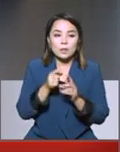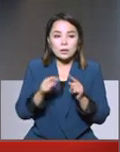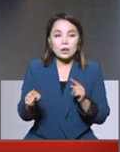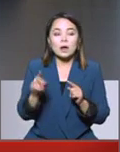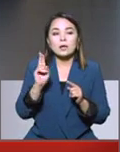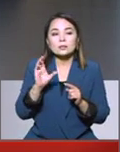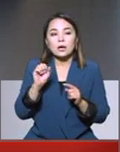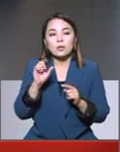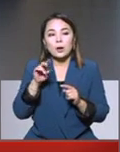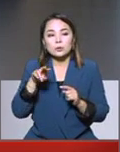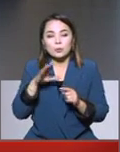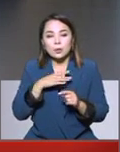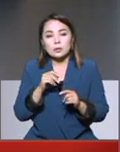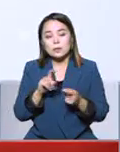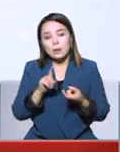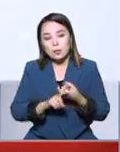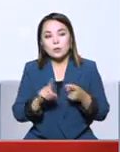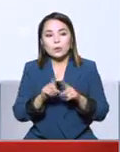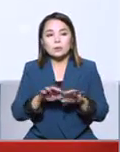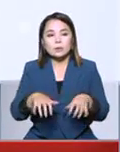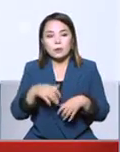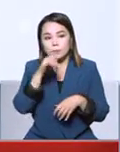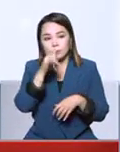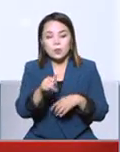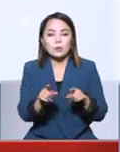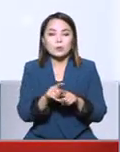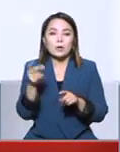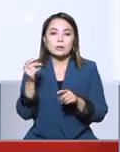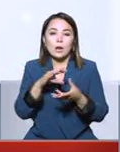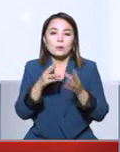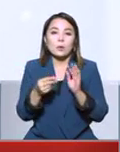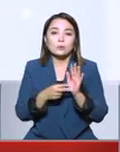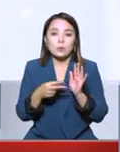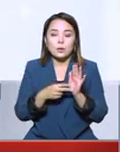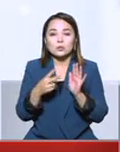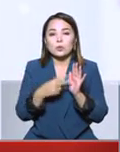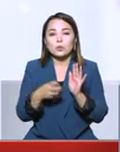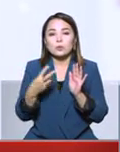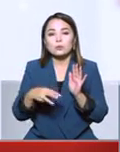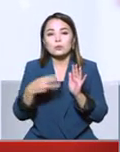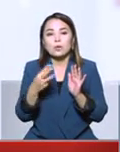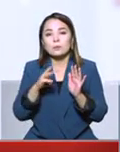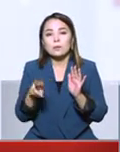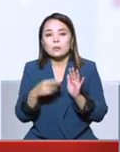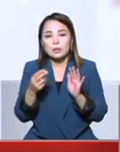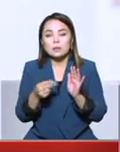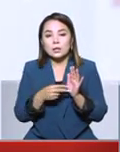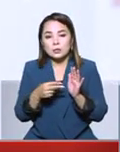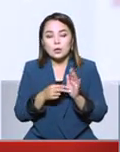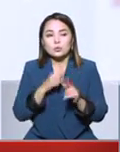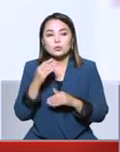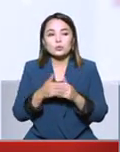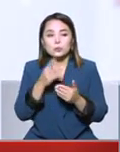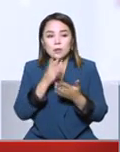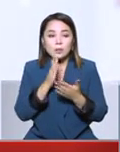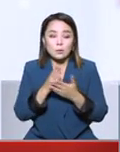сатып алдылы мен оның сыбайластарынан тәркіленген дүние мен қаражаттың жалпы сомасы 733 миллиард теңгеге